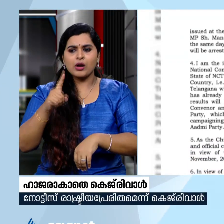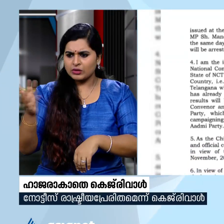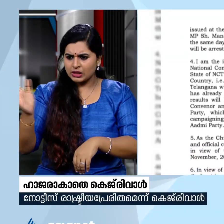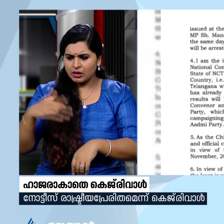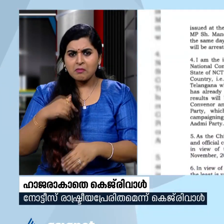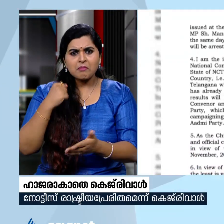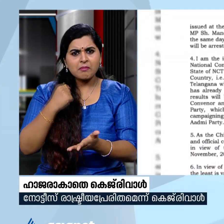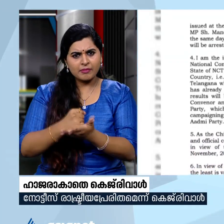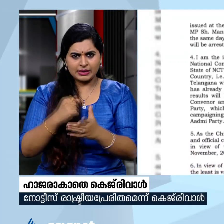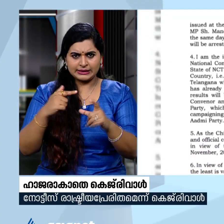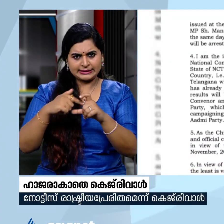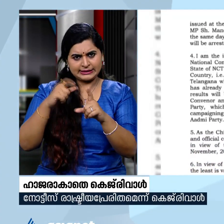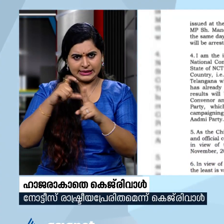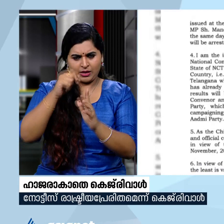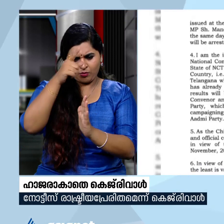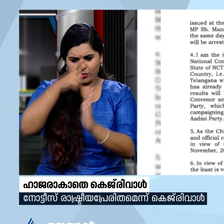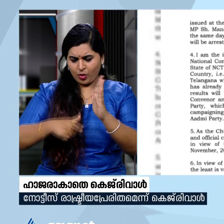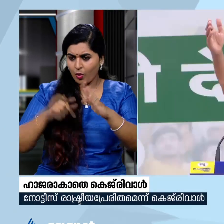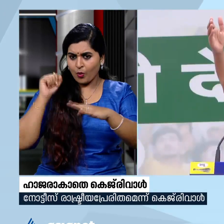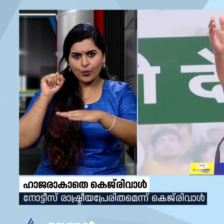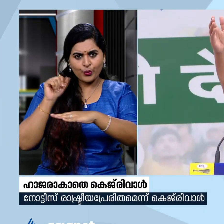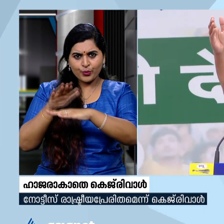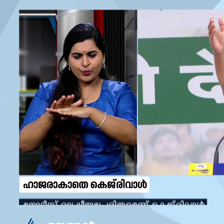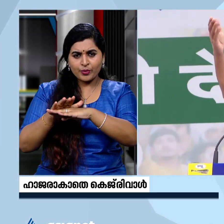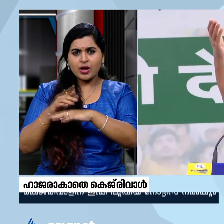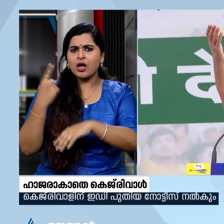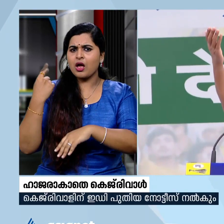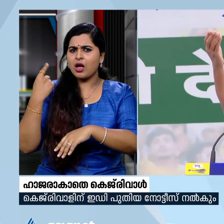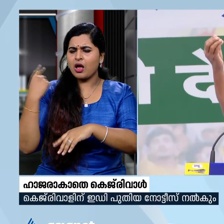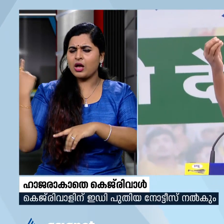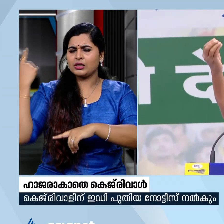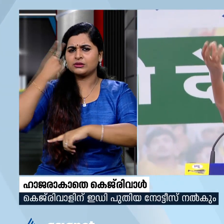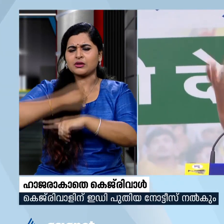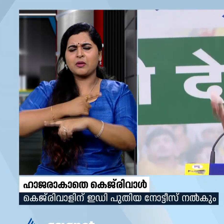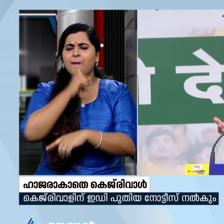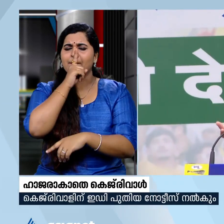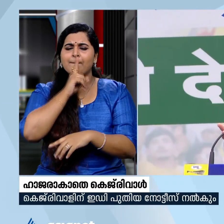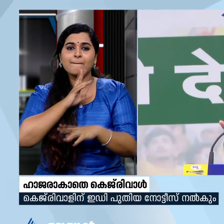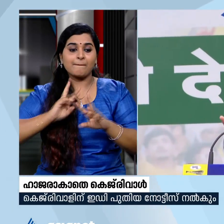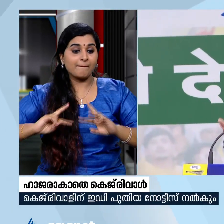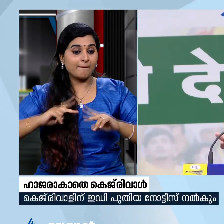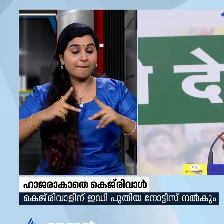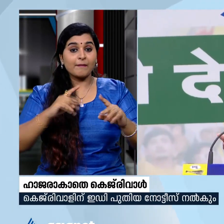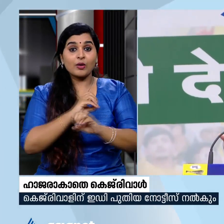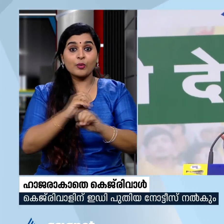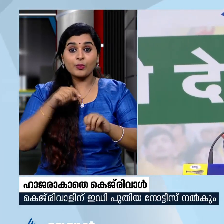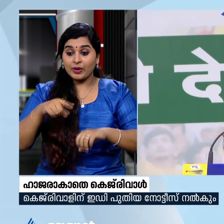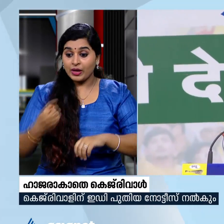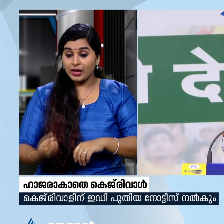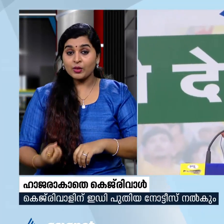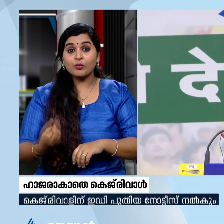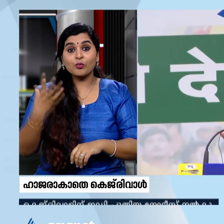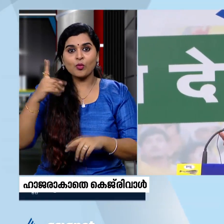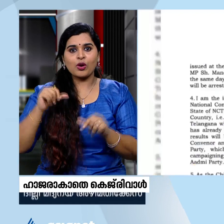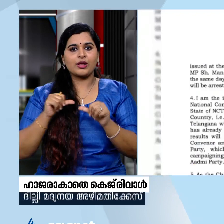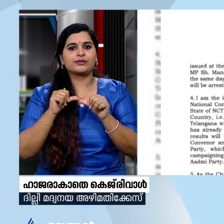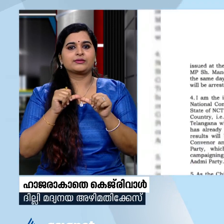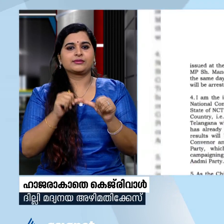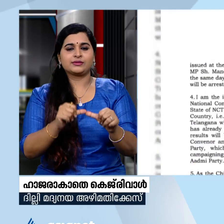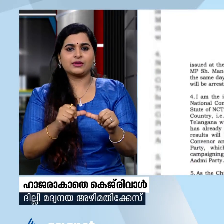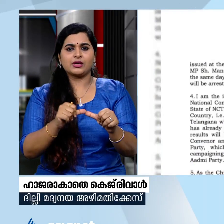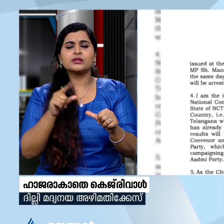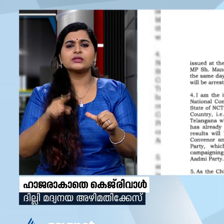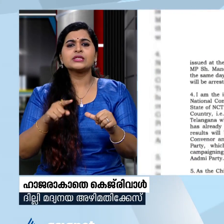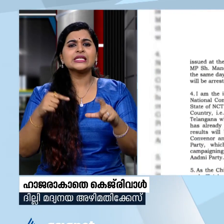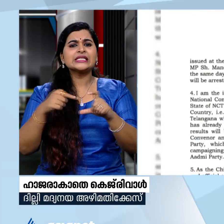നിർദ്ദേശിച്ചാണ് ഇഡി കെജ്രിവാളിന് നോട്ടീസ് നൽകിയത്. കഴിഞ്ഞ ദിവസങ്ങളിൽ മൗനം പാലിച്ച കെജ്രിവാൾ ഇന്ന് രാവിലെ ഇഡി നോട്ടീസിന് മറുപടി അയച്ചു. ഇഡി